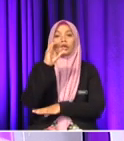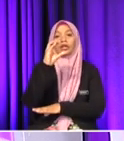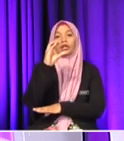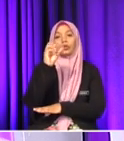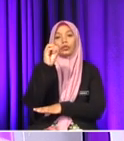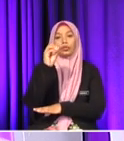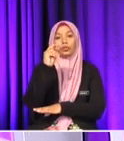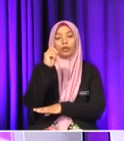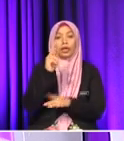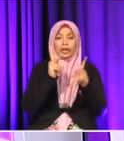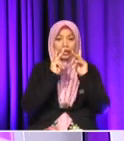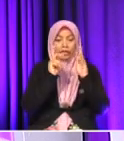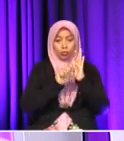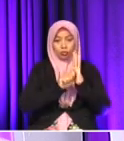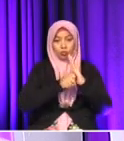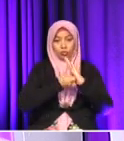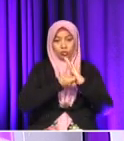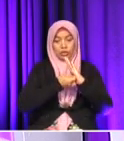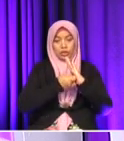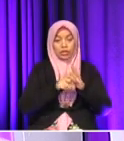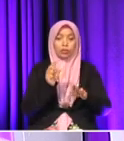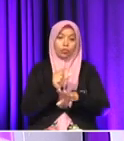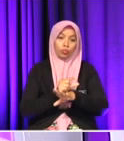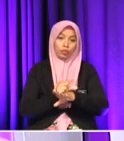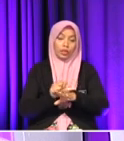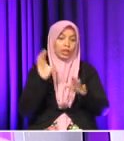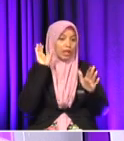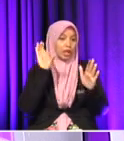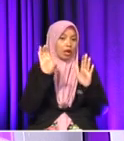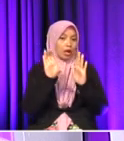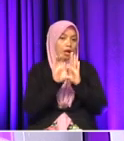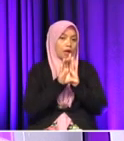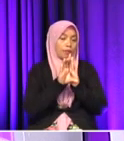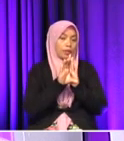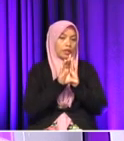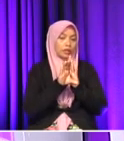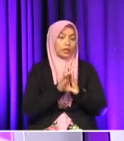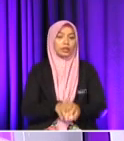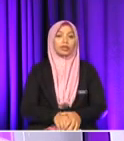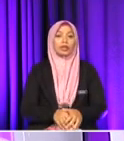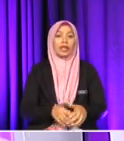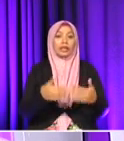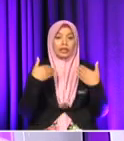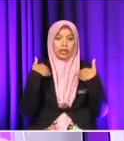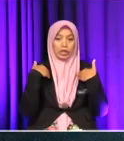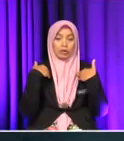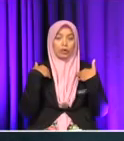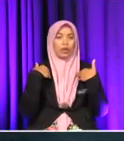icon Kalau dibuka dengan perkataan seperti menggunakan gambar Adakah itu tepat atau kurang tepat